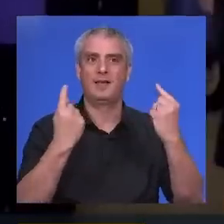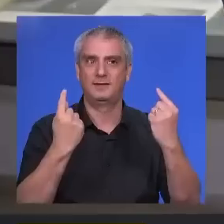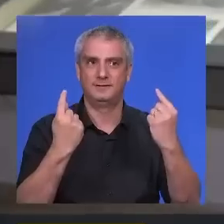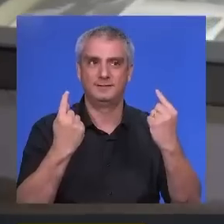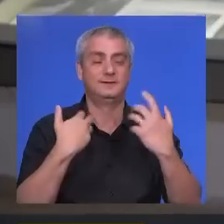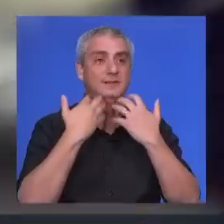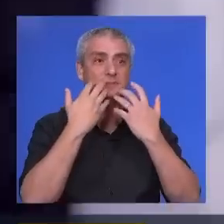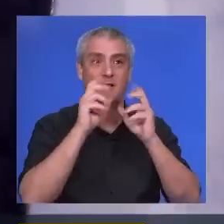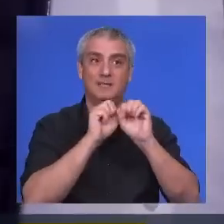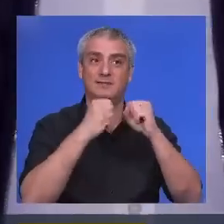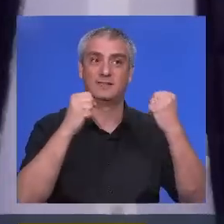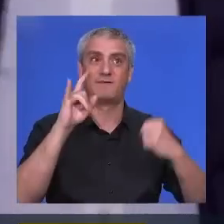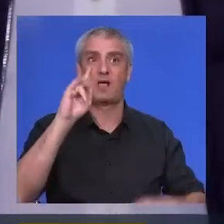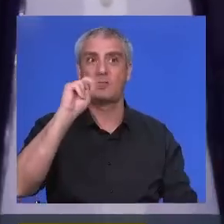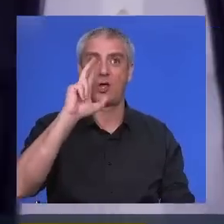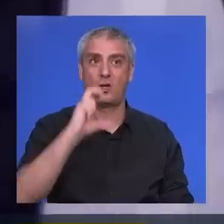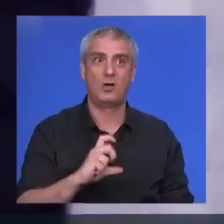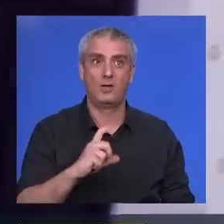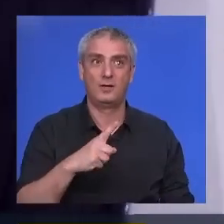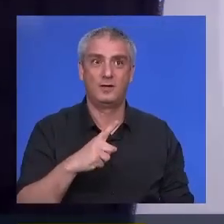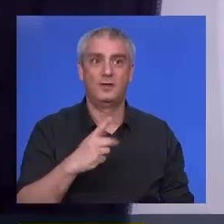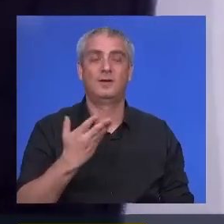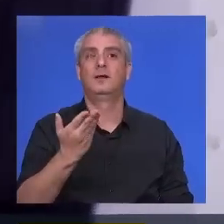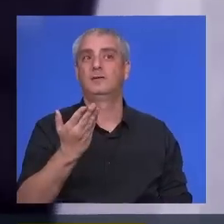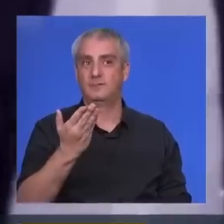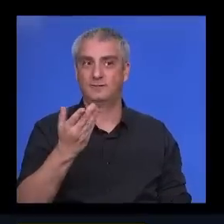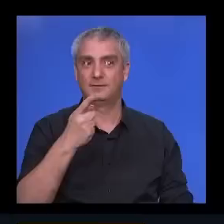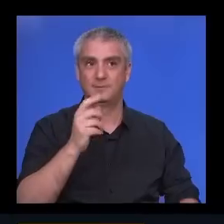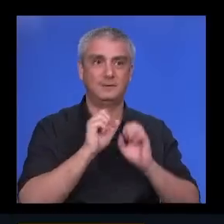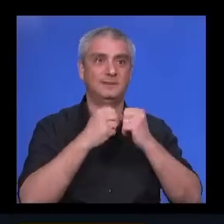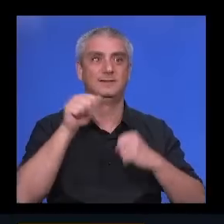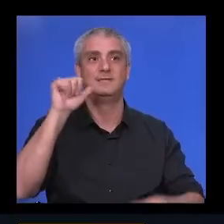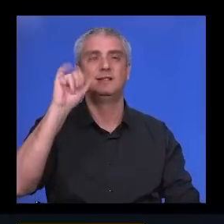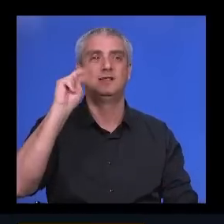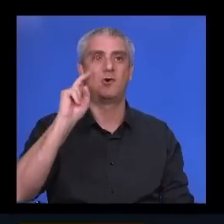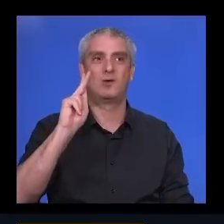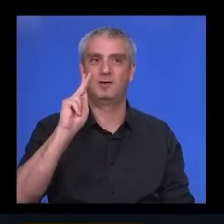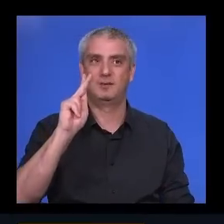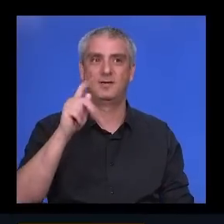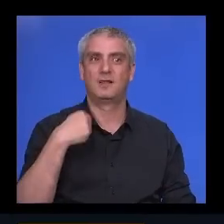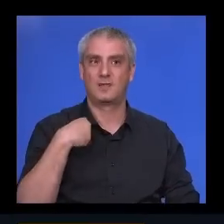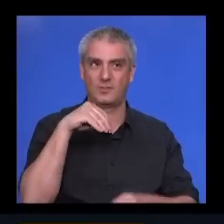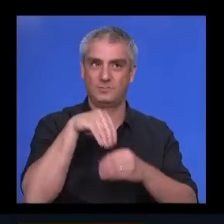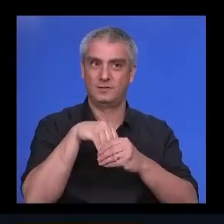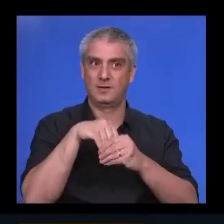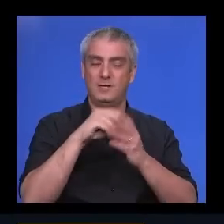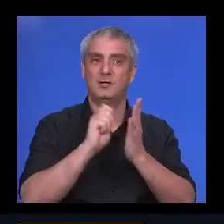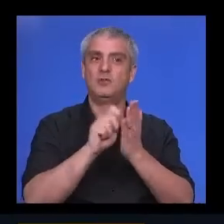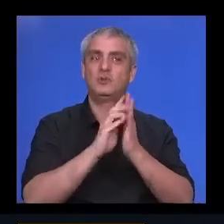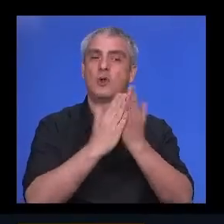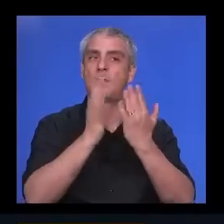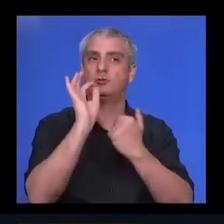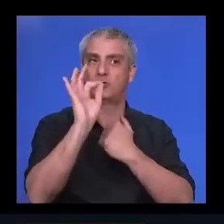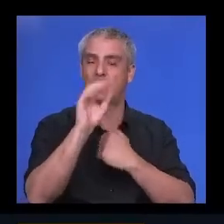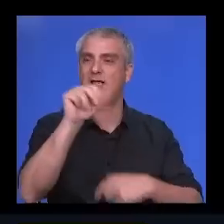about the Book of Hanukkah. Aha, and they the looked at Enoch, me. The Book of Enoch. We put on display the diary of Ilan